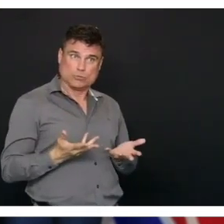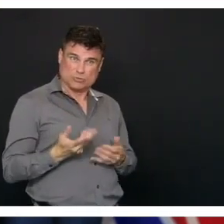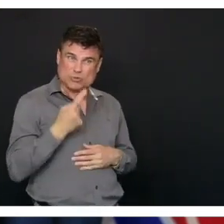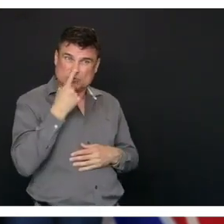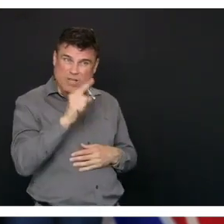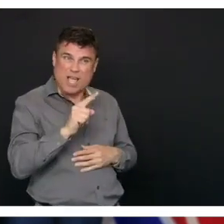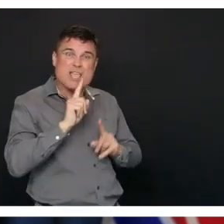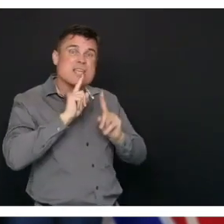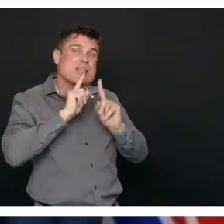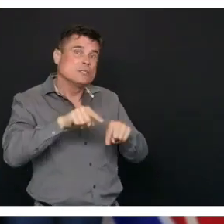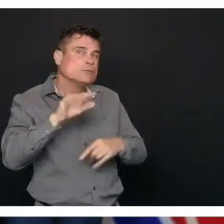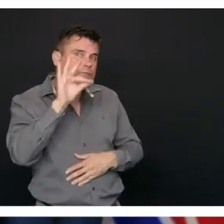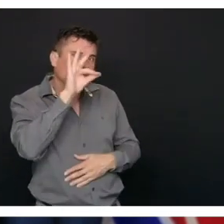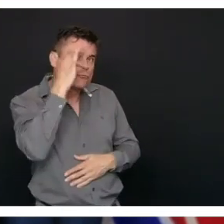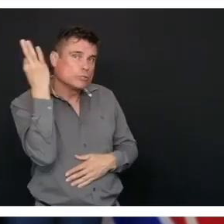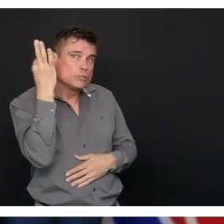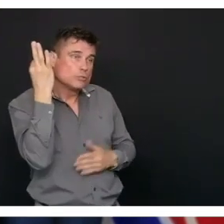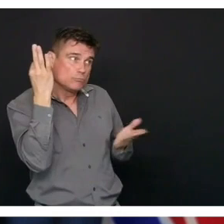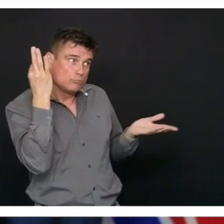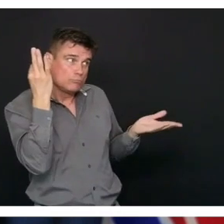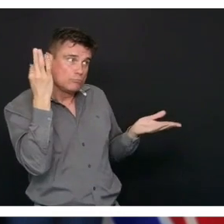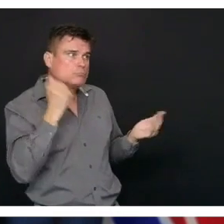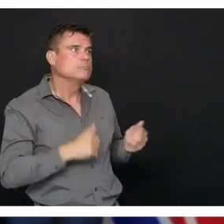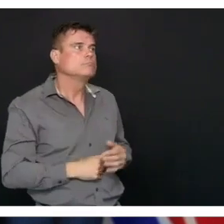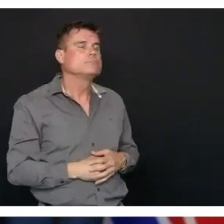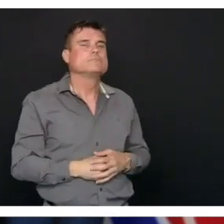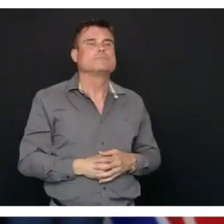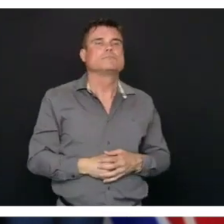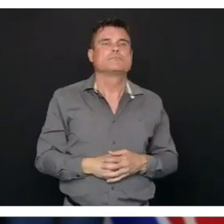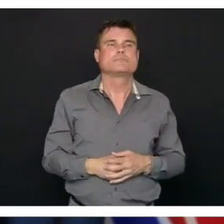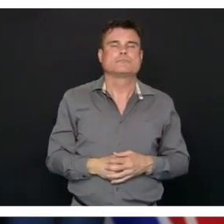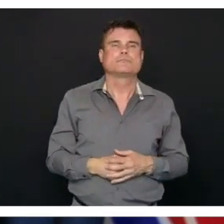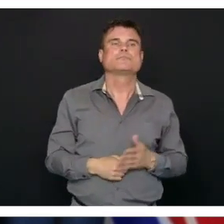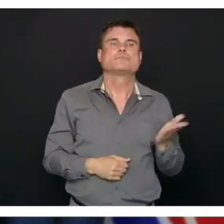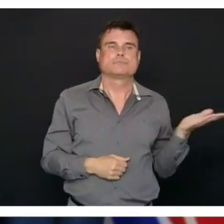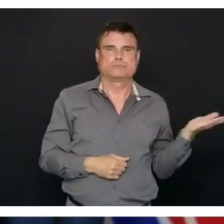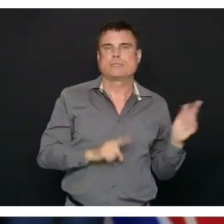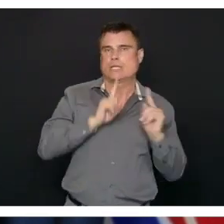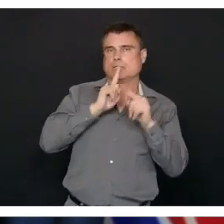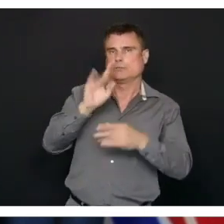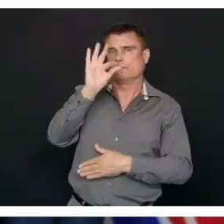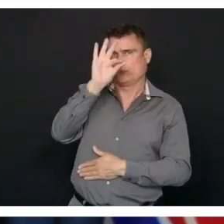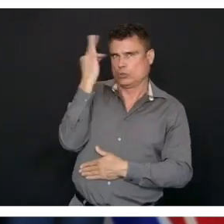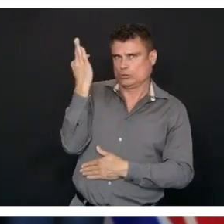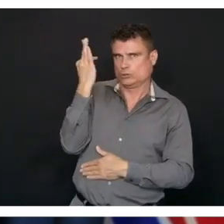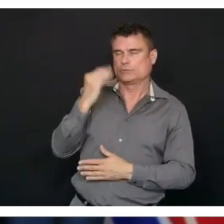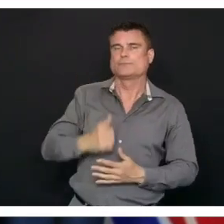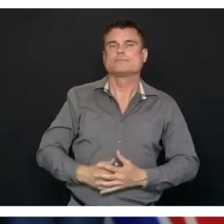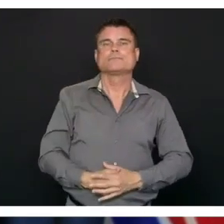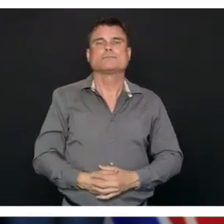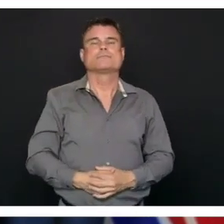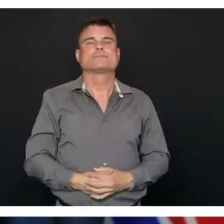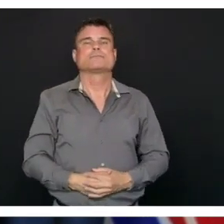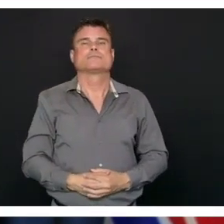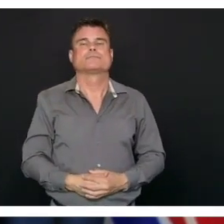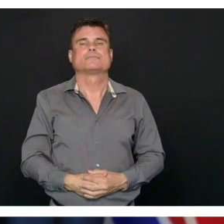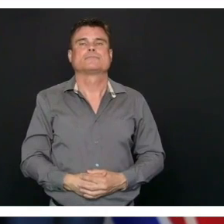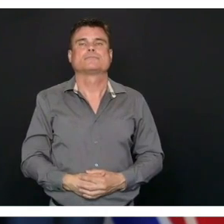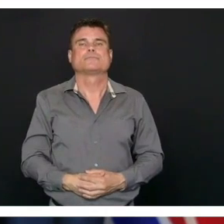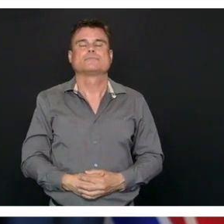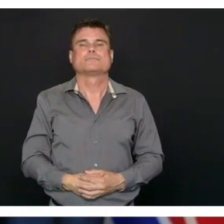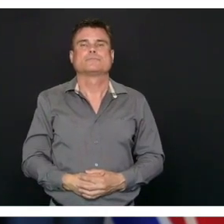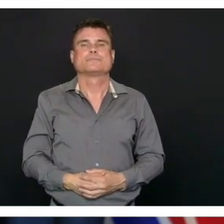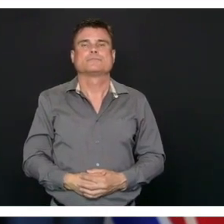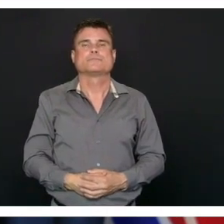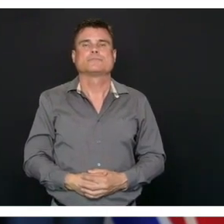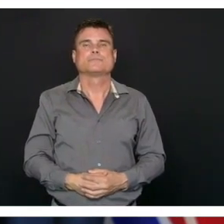notre programme de chirurgie. Ça va dépendre premièrement d'un individu.